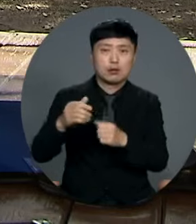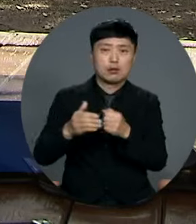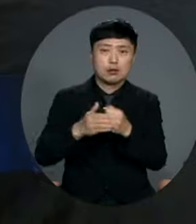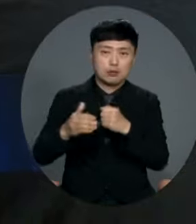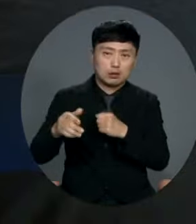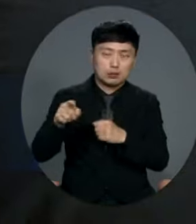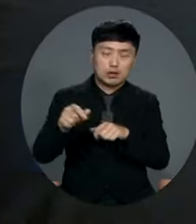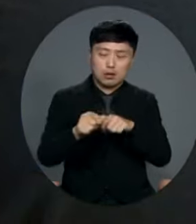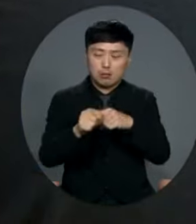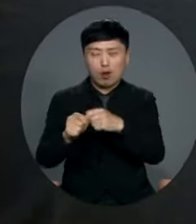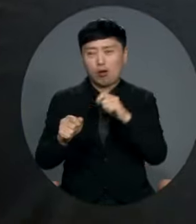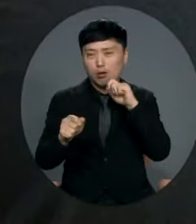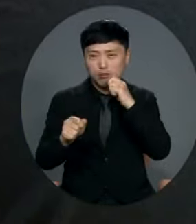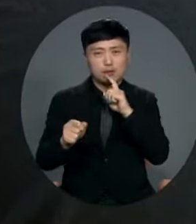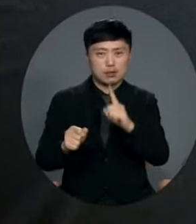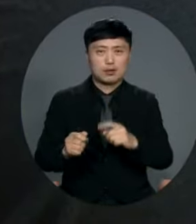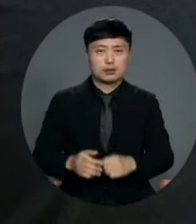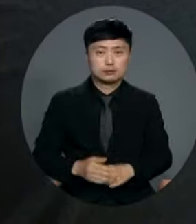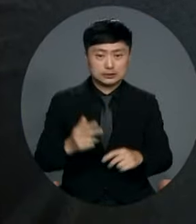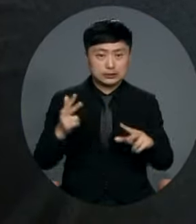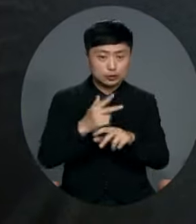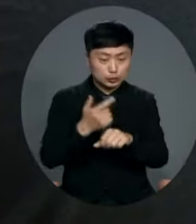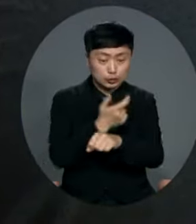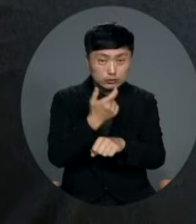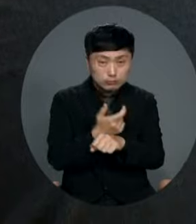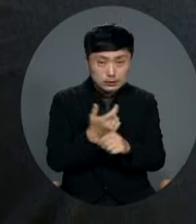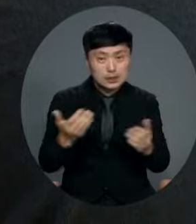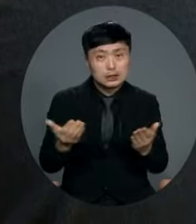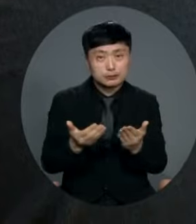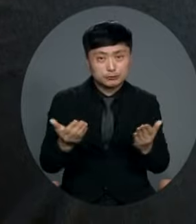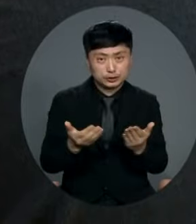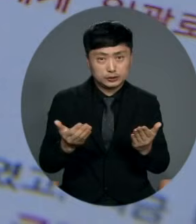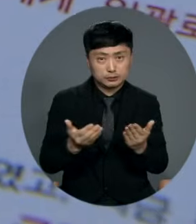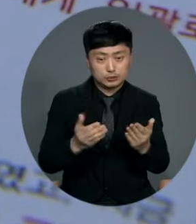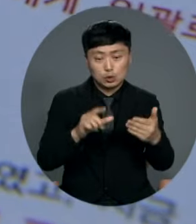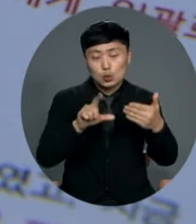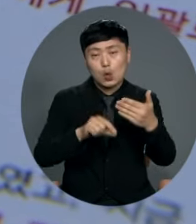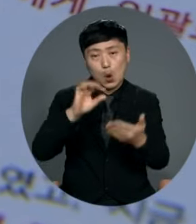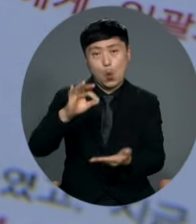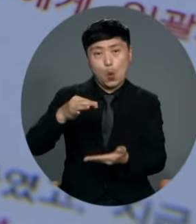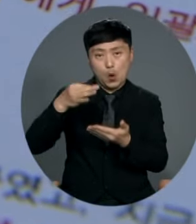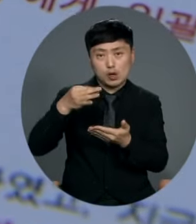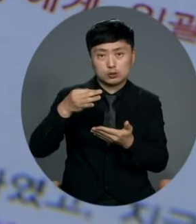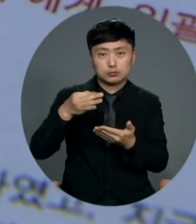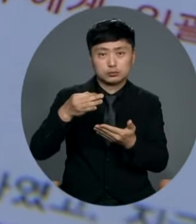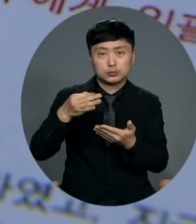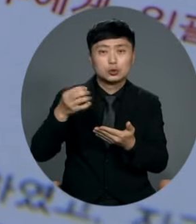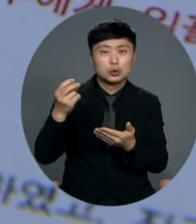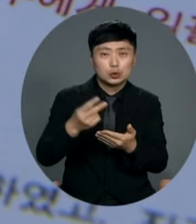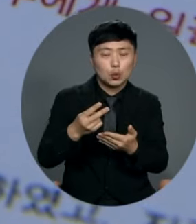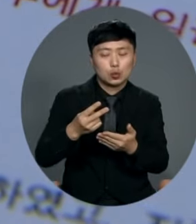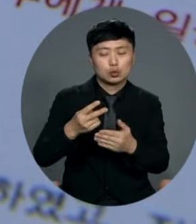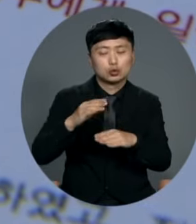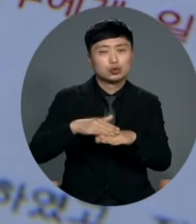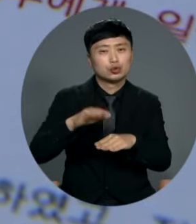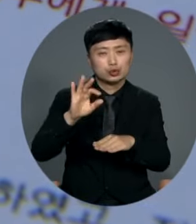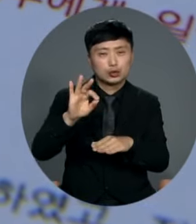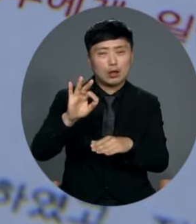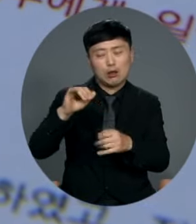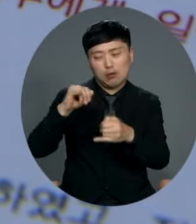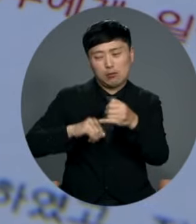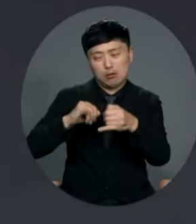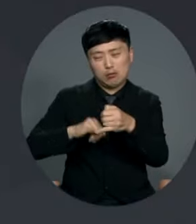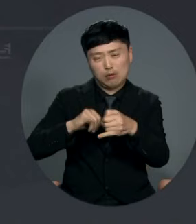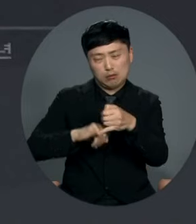어렵다. 일주일에 60시간을 일했지만 9월 임금과 주겠다던 해고 예고 수당도